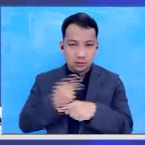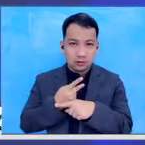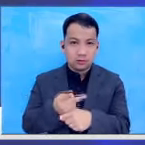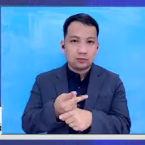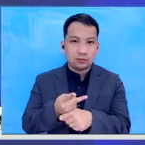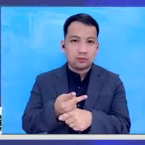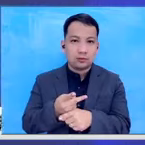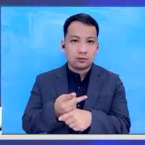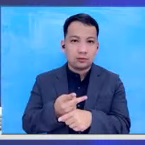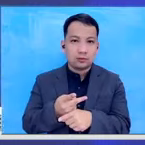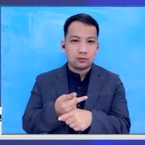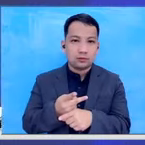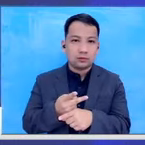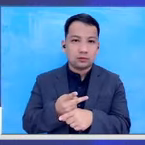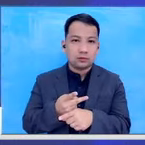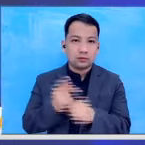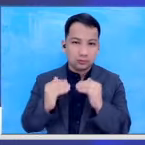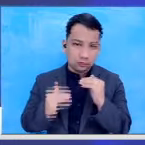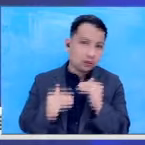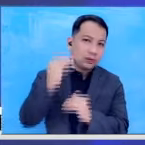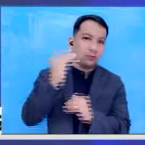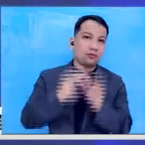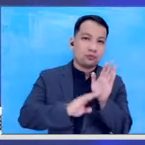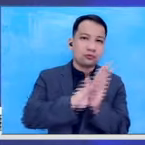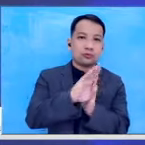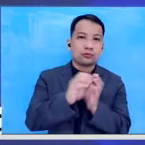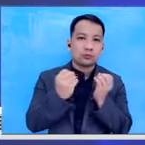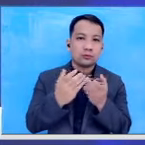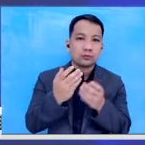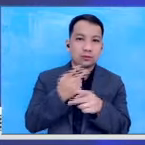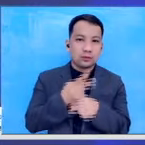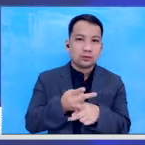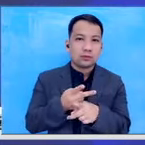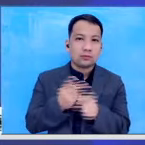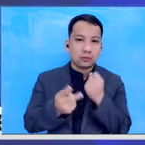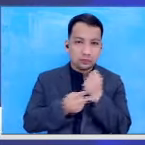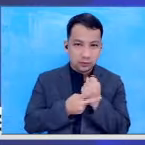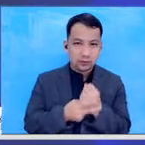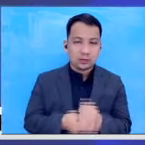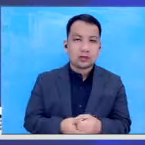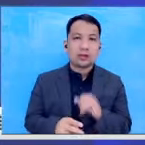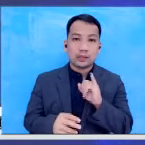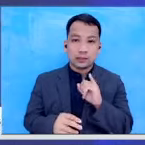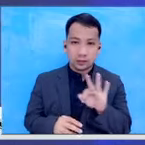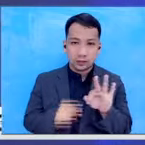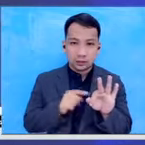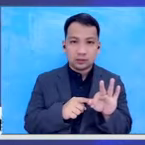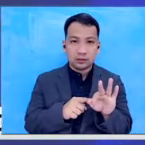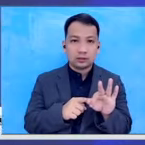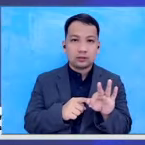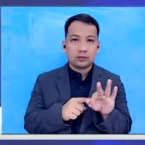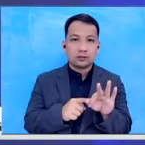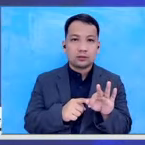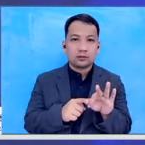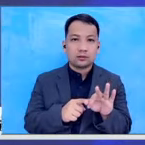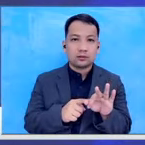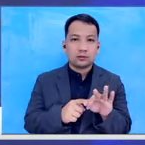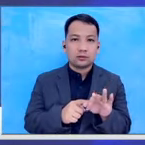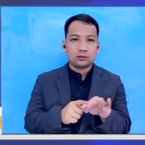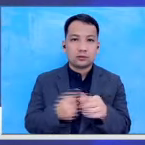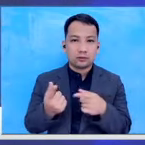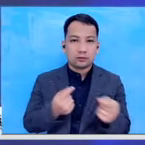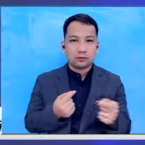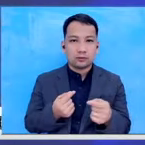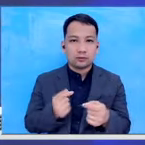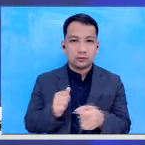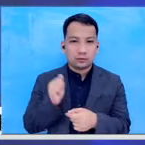aakyat, o wag na dahan-dahang, maaakyat agad. Ngunit, hanggat dumating yung araw na yun, ay ganun, gumagawa tayo ng mga